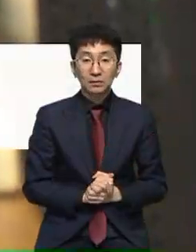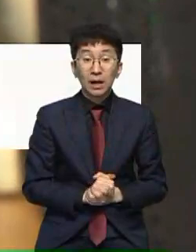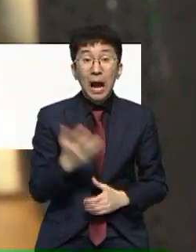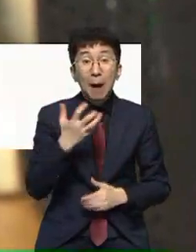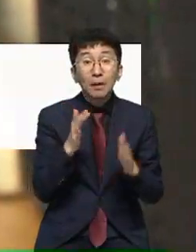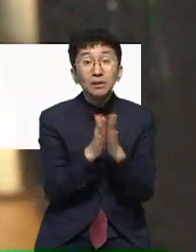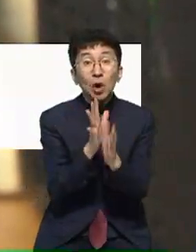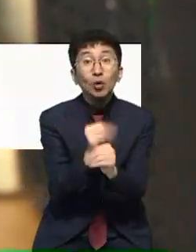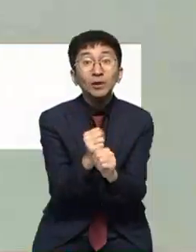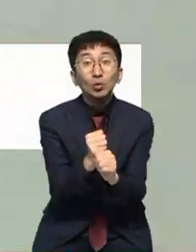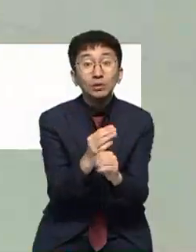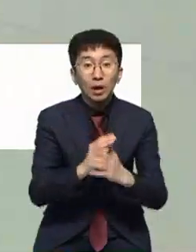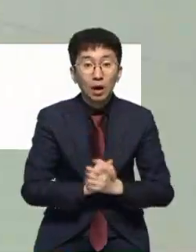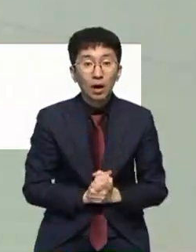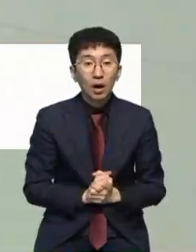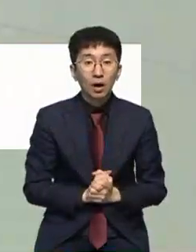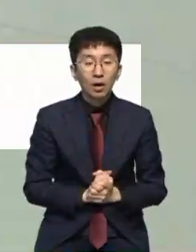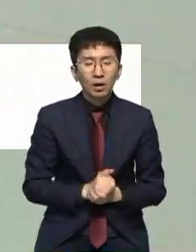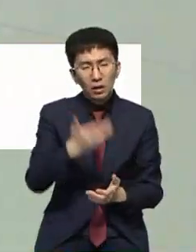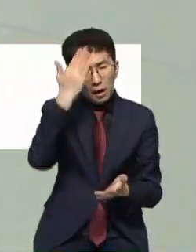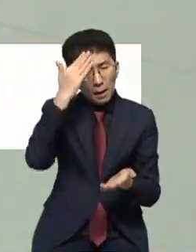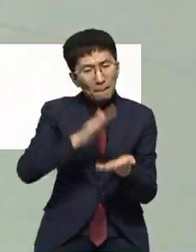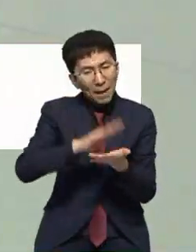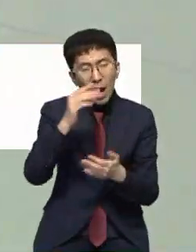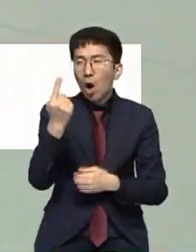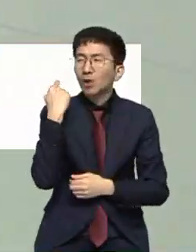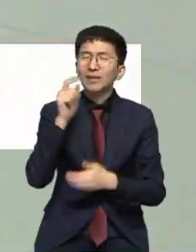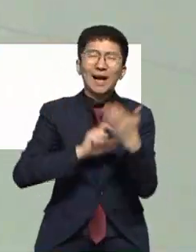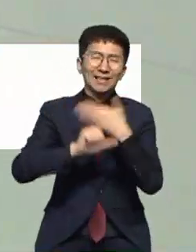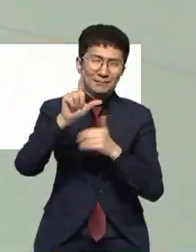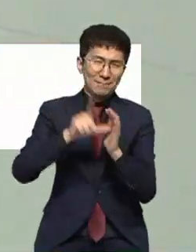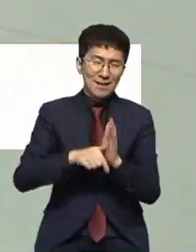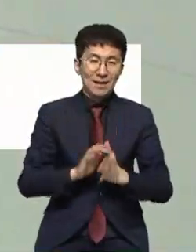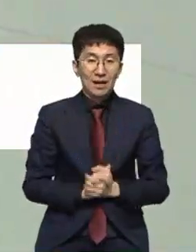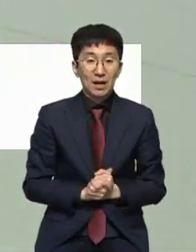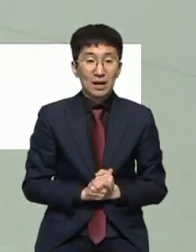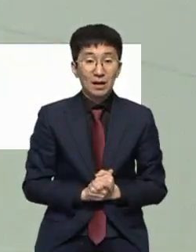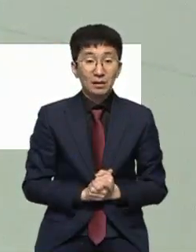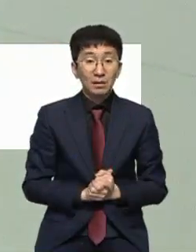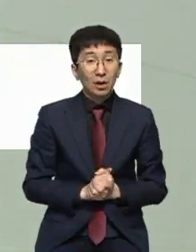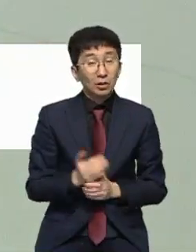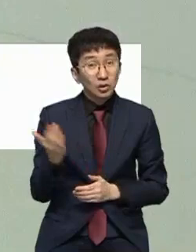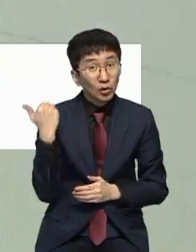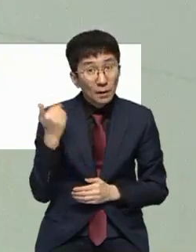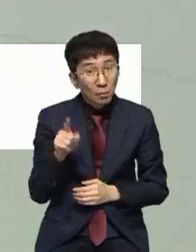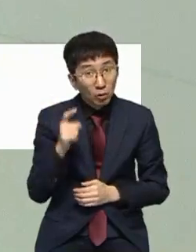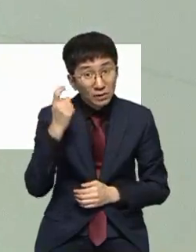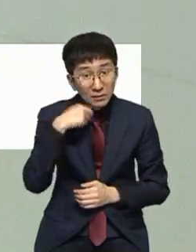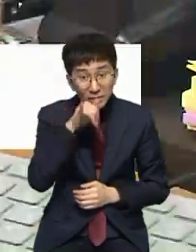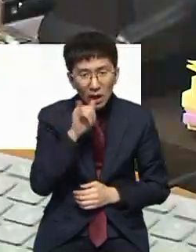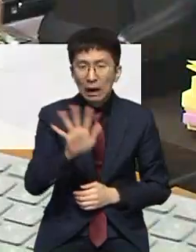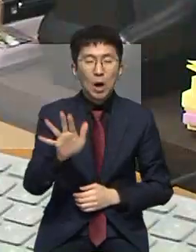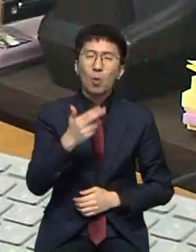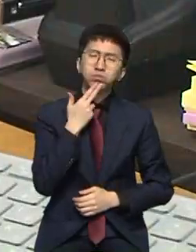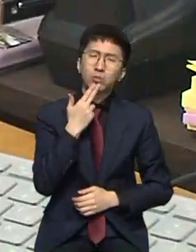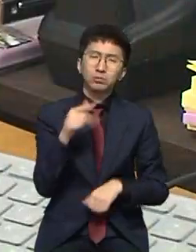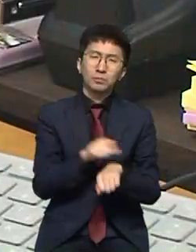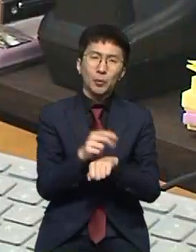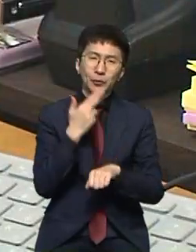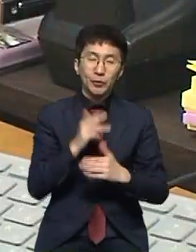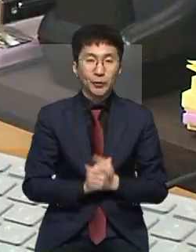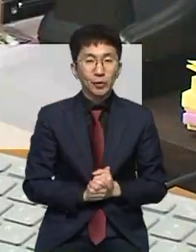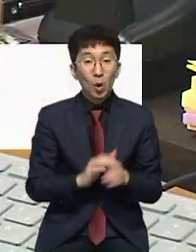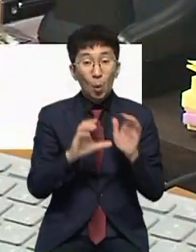게 언제부터일까요? 열이 난 건 어제 아침부터였어요. 그래도 그 전에 무슨 전조 증상은 없었고요.